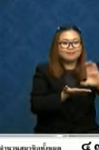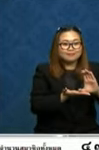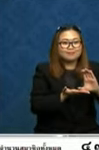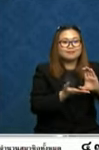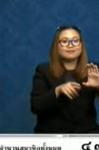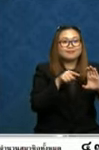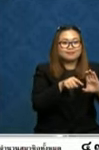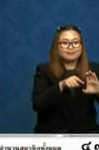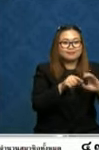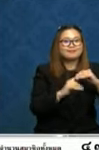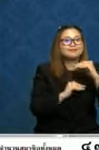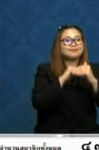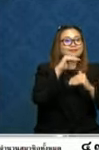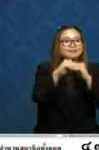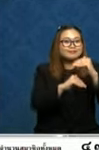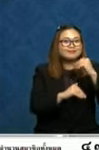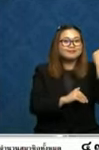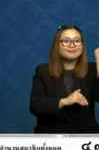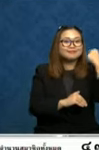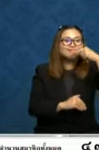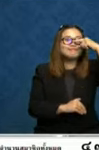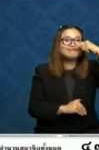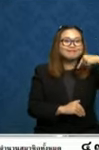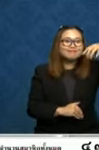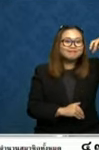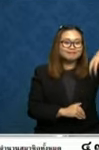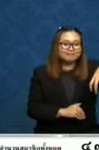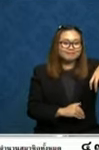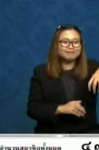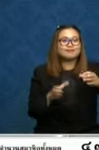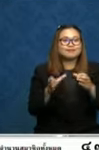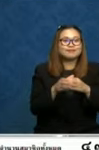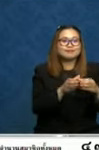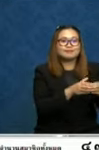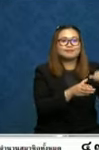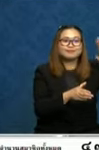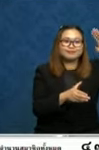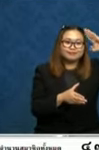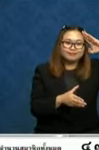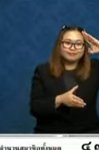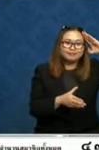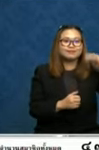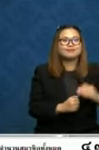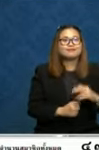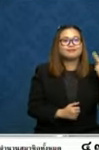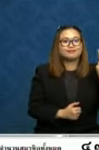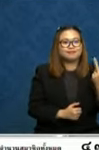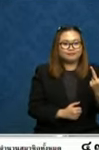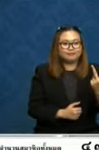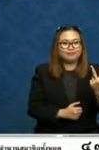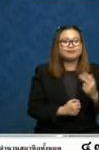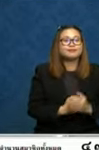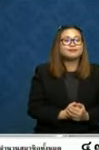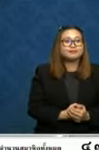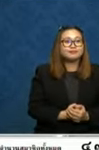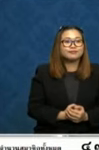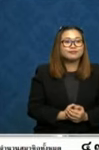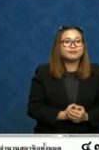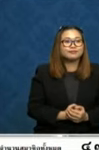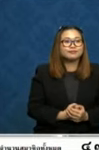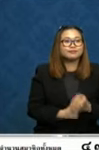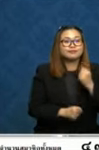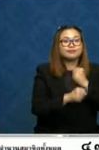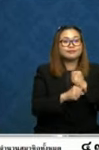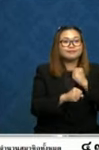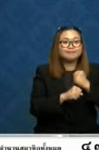พัฒนาแหล่งท่องเที่ยวทั้ง3เหล่าทัพเนี่ยแหละครับก็มีการดำเนินธุรกิจนะครับที่สามาร